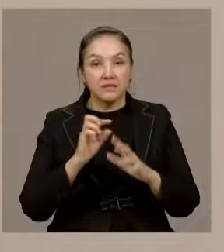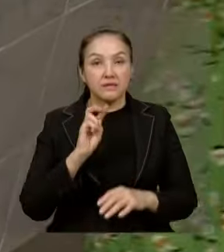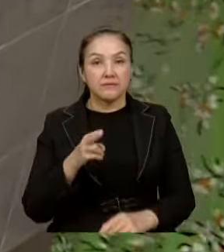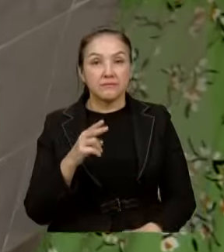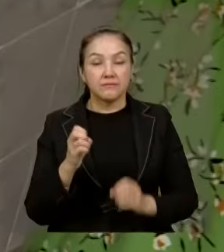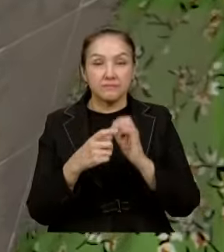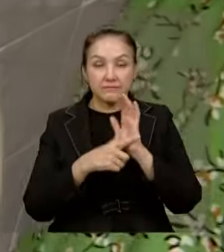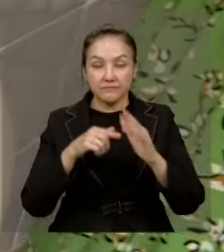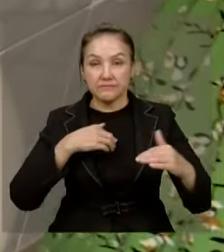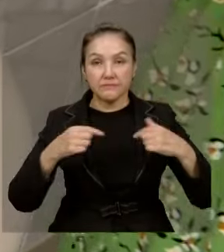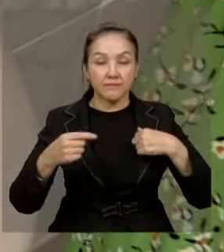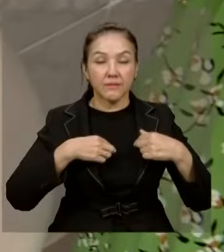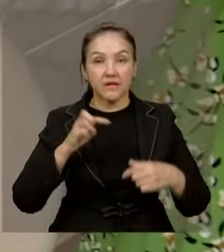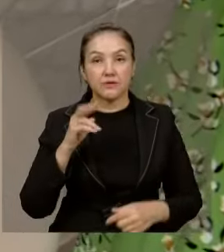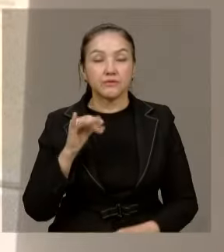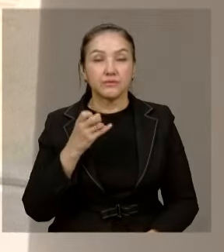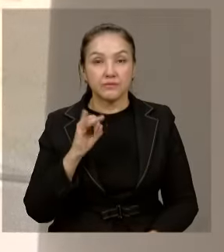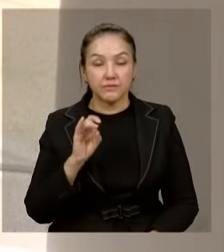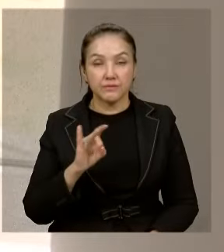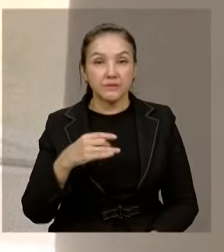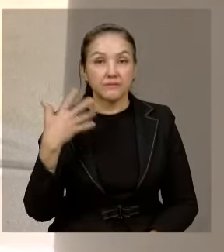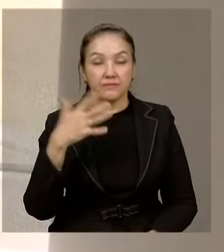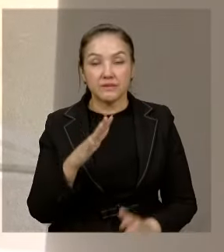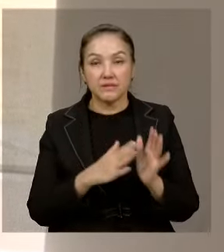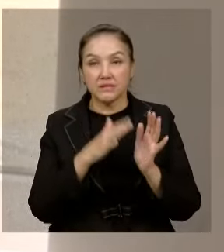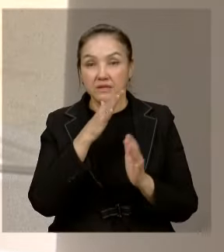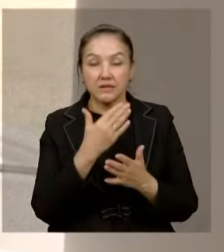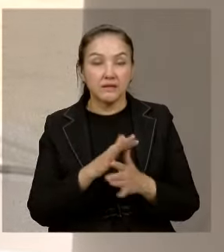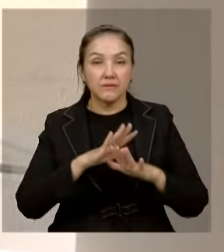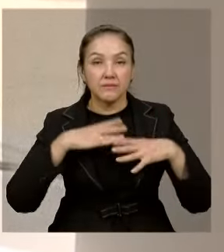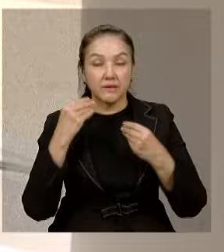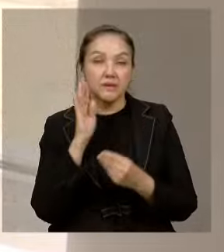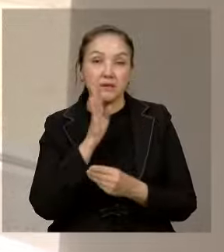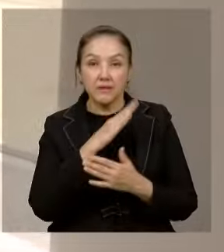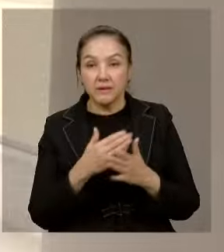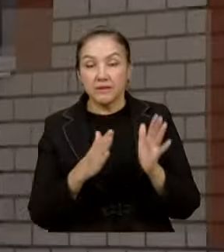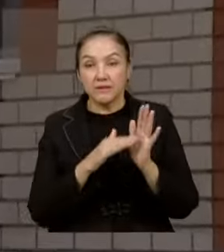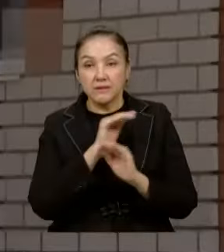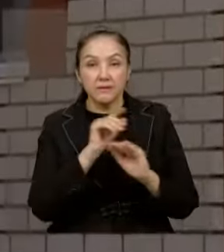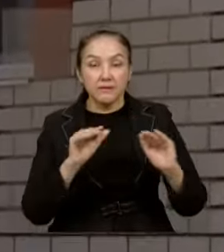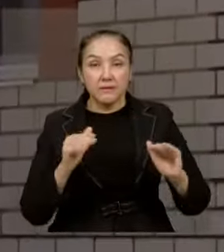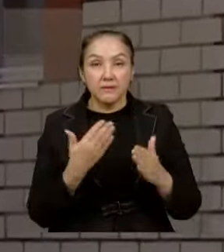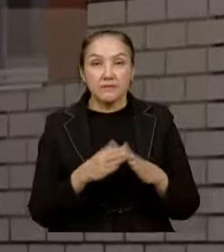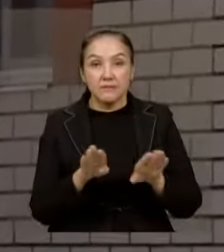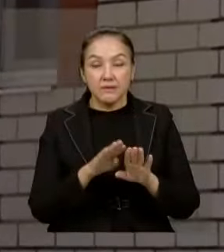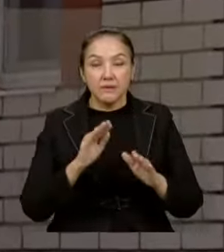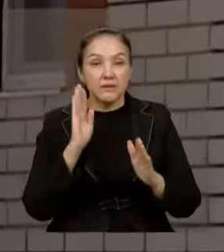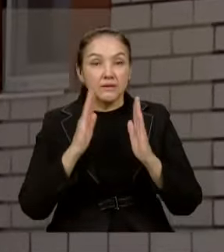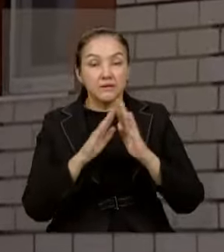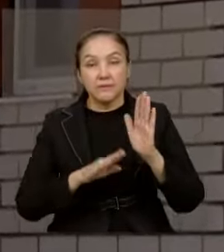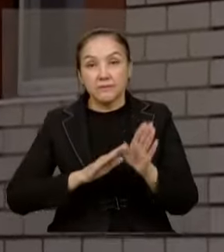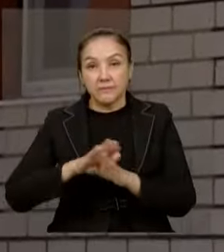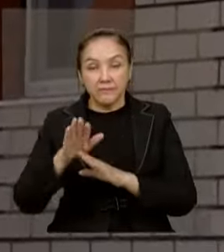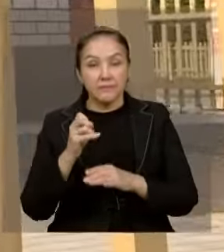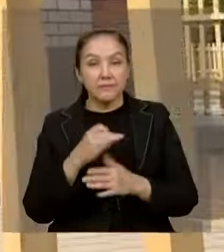из се пострадавших сагера ку Нур в семье пятилетней многодетной матери дев человек после того как дом затопило им